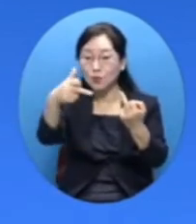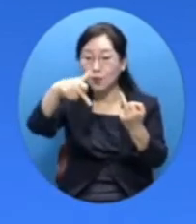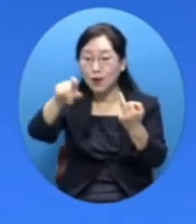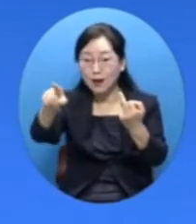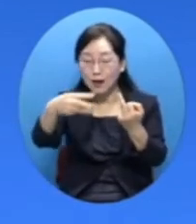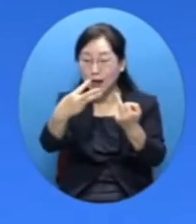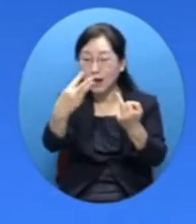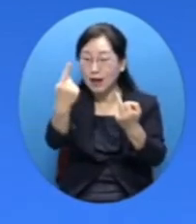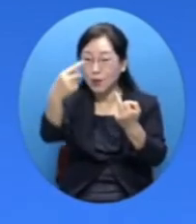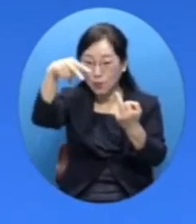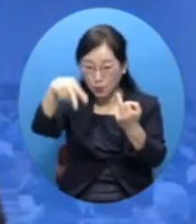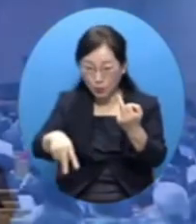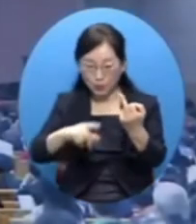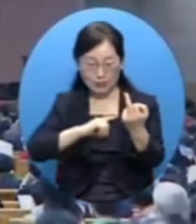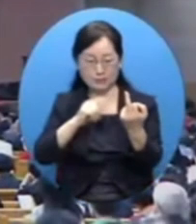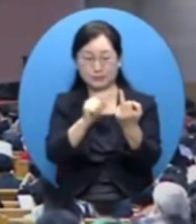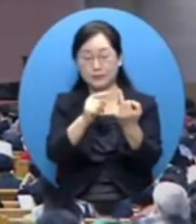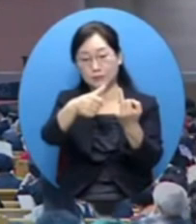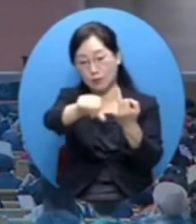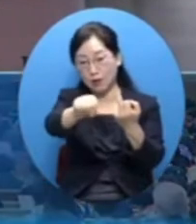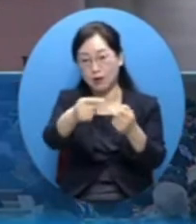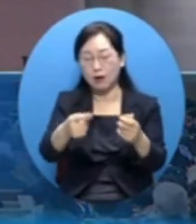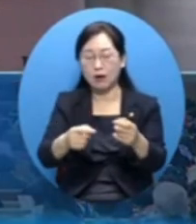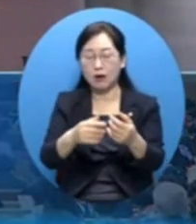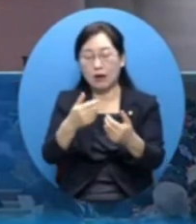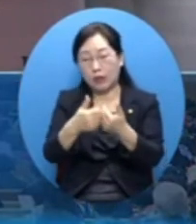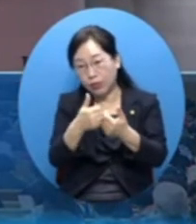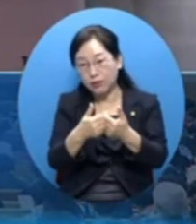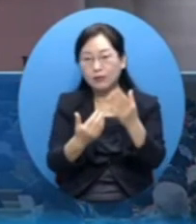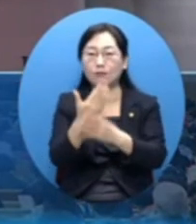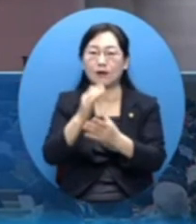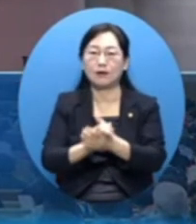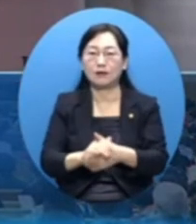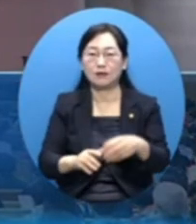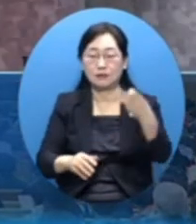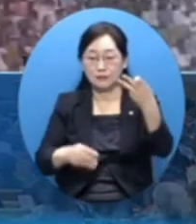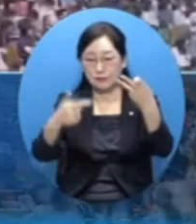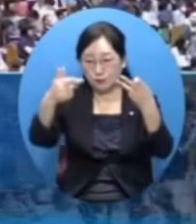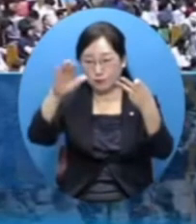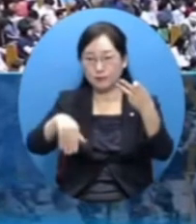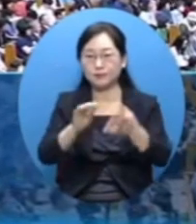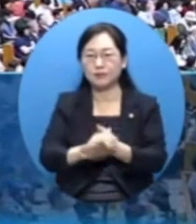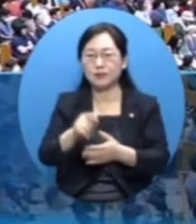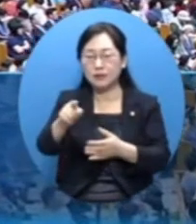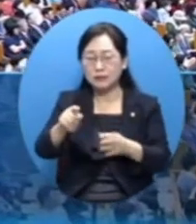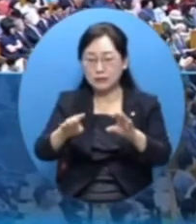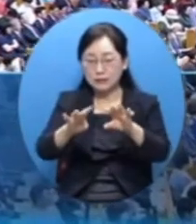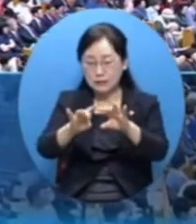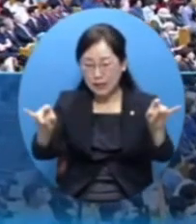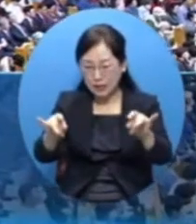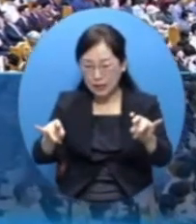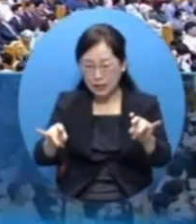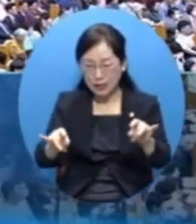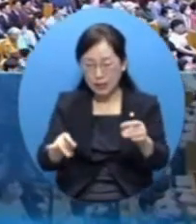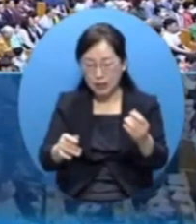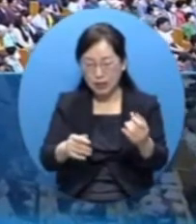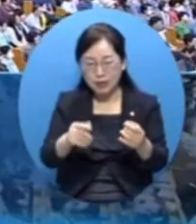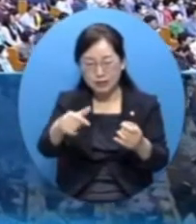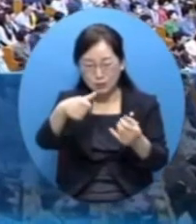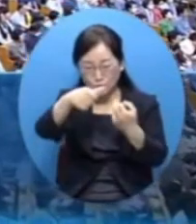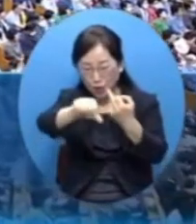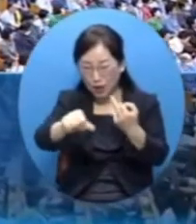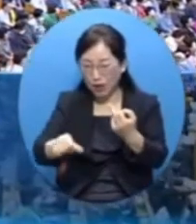갈등이 생겼습니다 13장 6절 7절입니다 그 땅이 그들이 동하게 넉넉하지 못하였으니이는 그들의 소유가